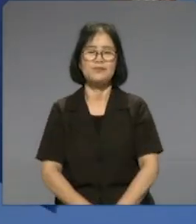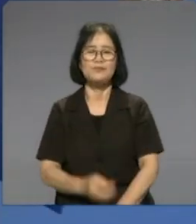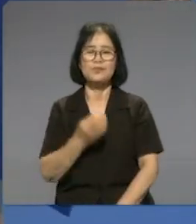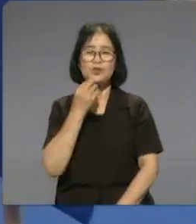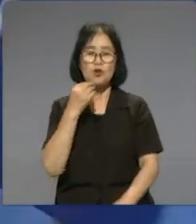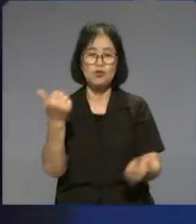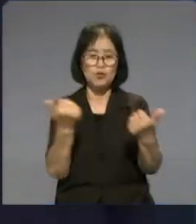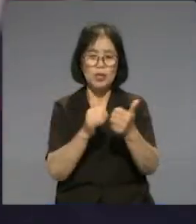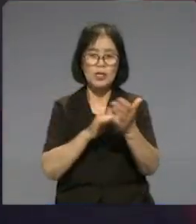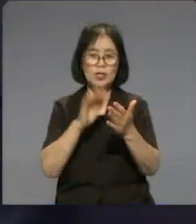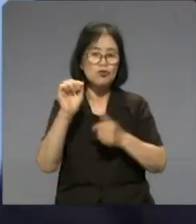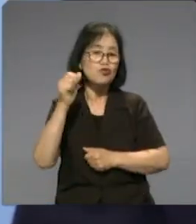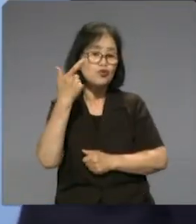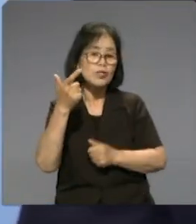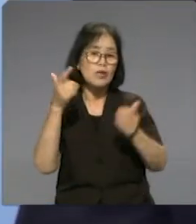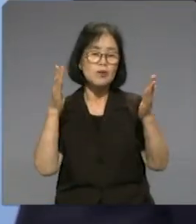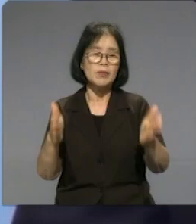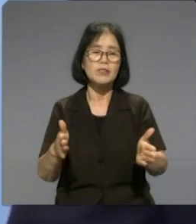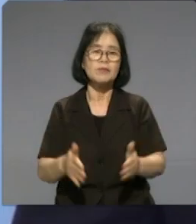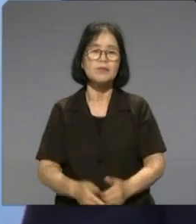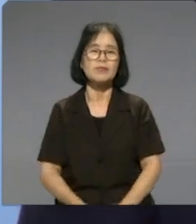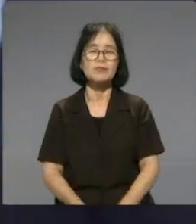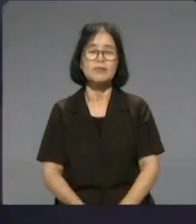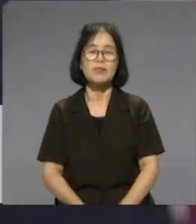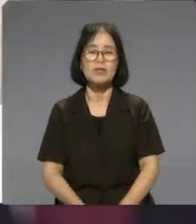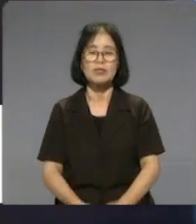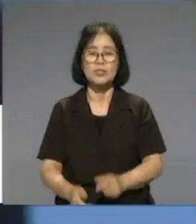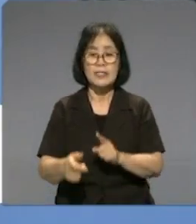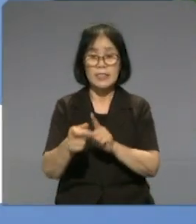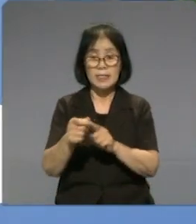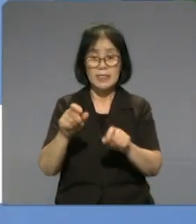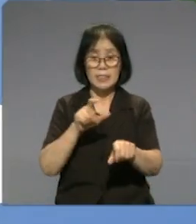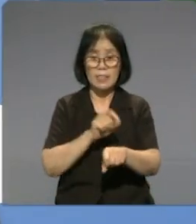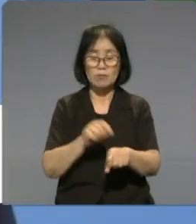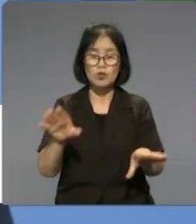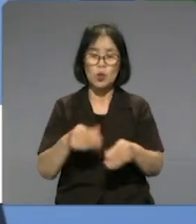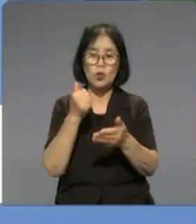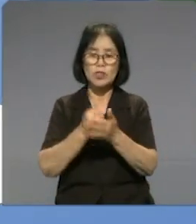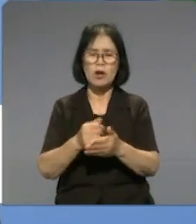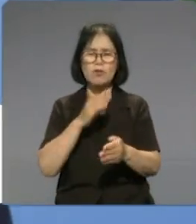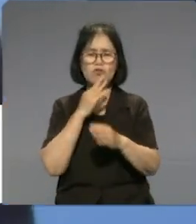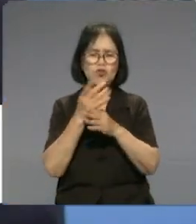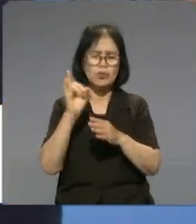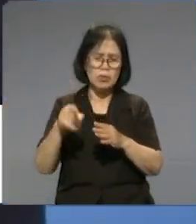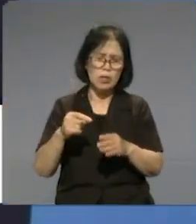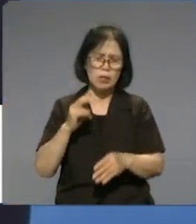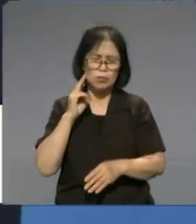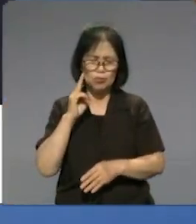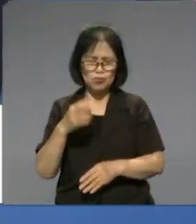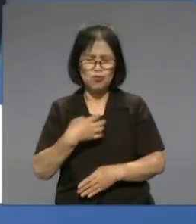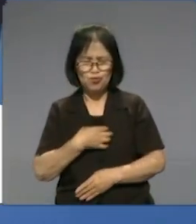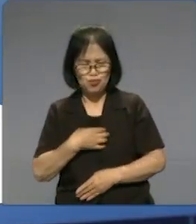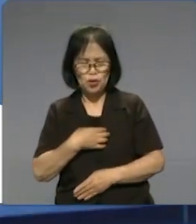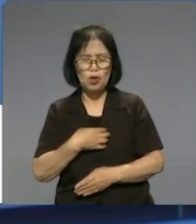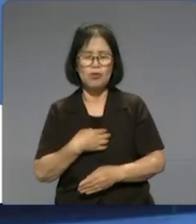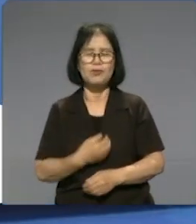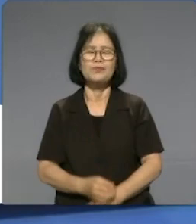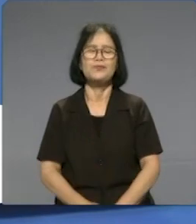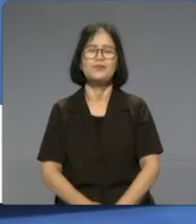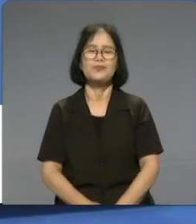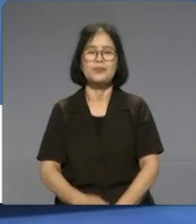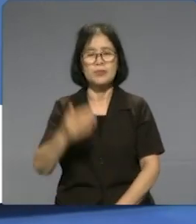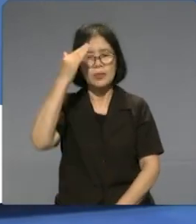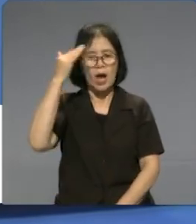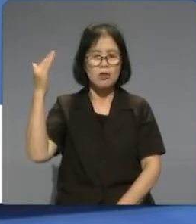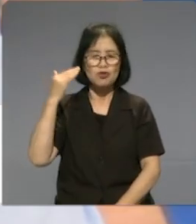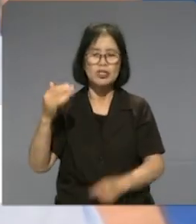회동 이후 반년 만입니다. 스톨텐베르그 사무총장은 북핵의 심각한 우려를 전하는 동시에